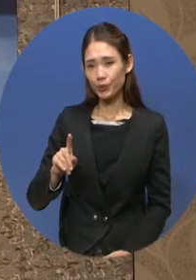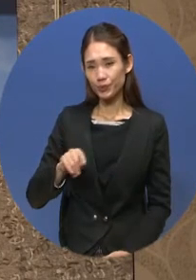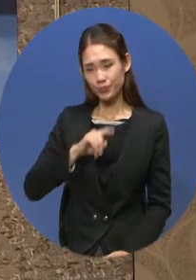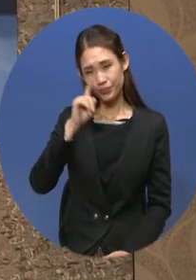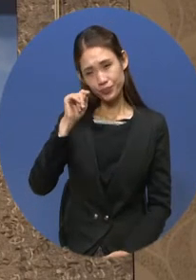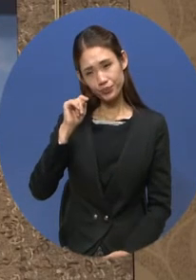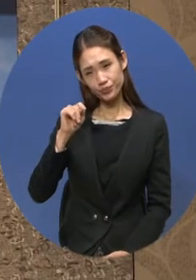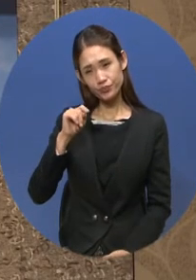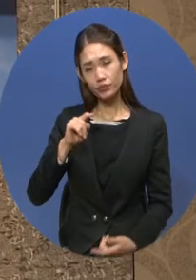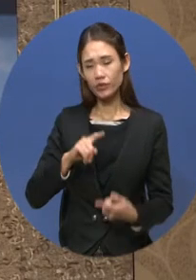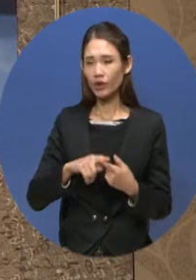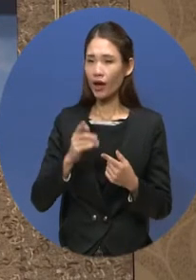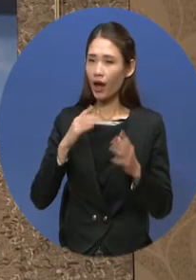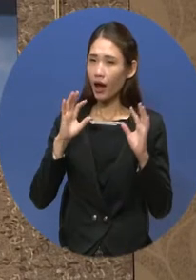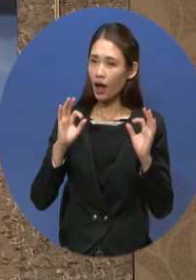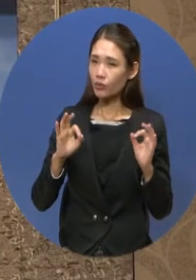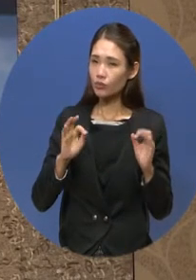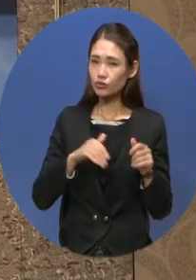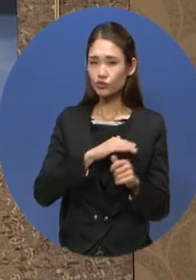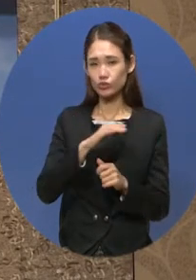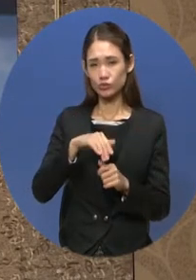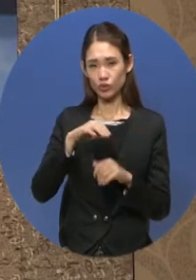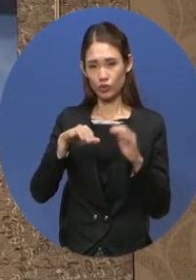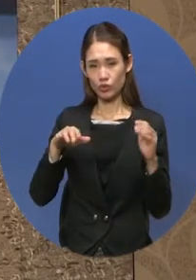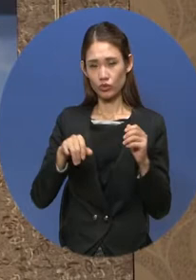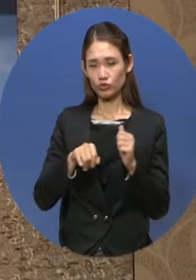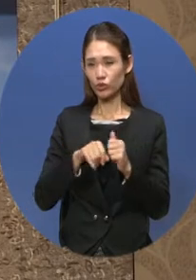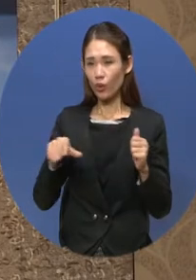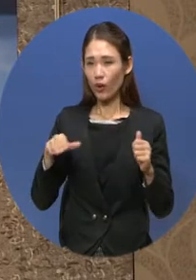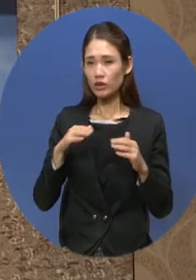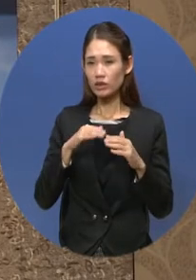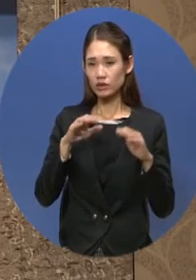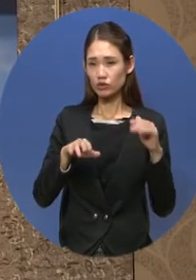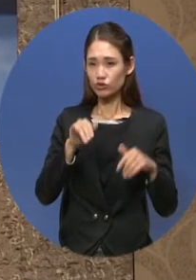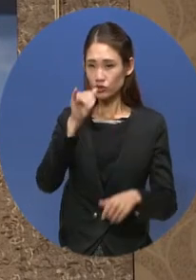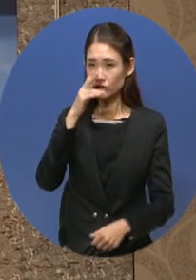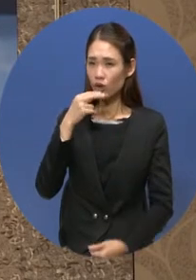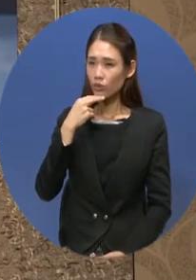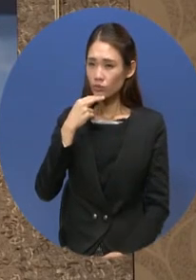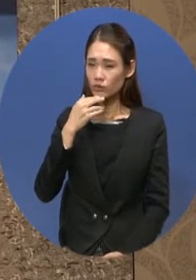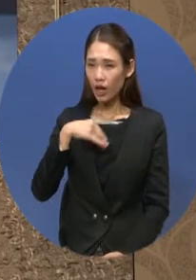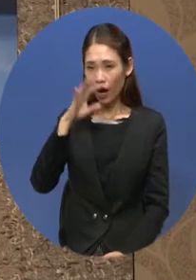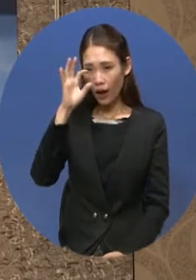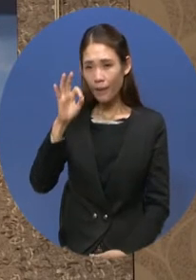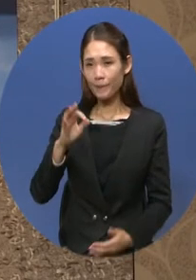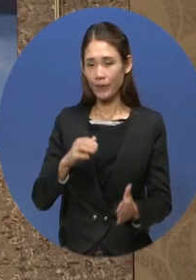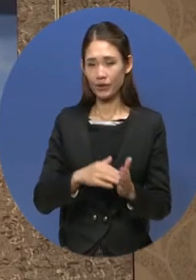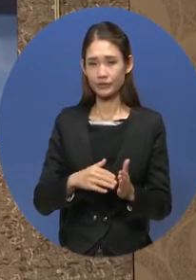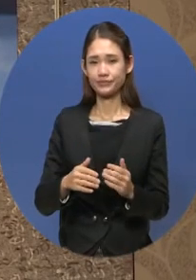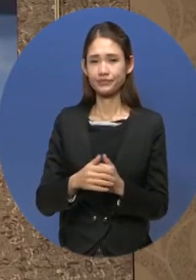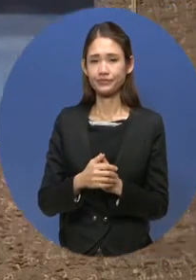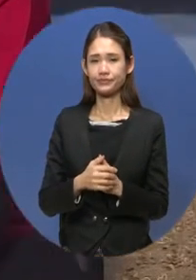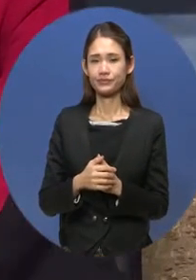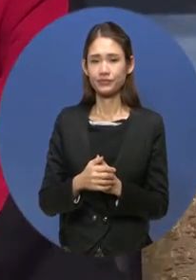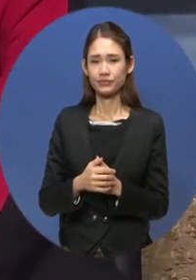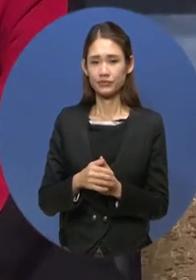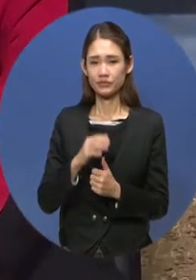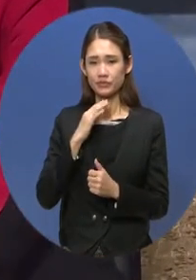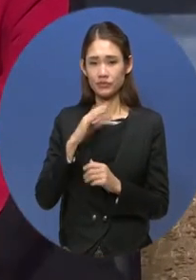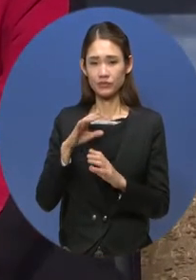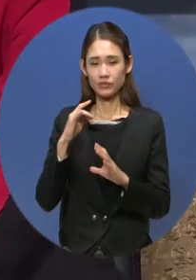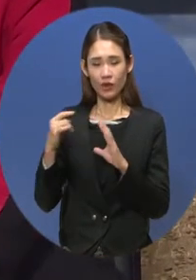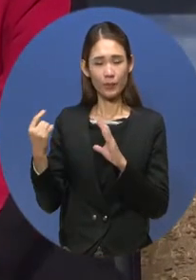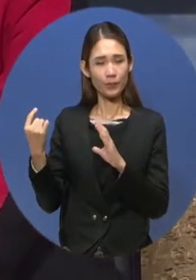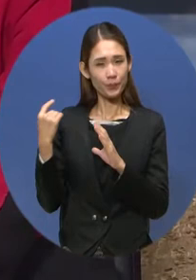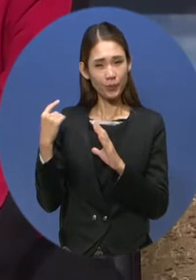것들을 알아보고요. 주변에 혹시라도 소외된 이웃들은 없는지 그런 것들을 알아봤습니다. 네. 네. 현장에서 그러면 그